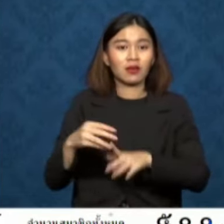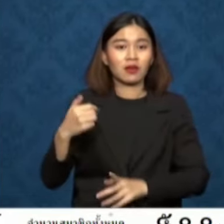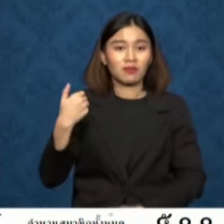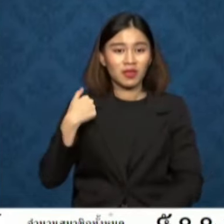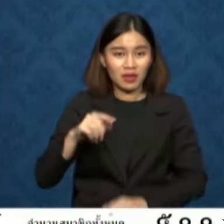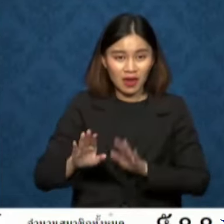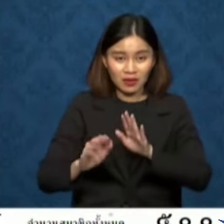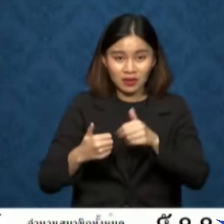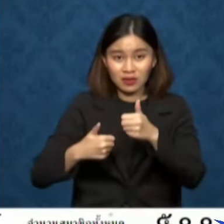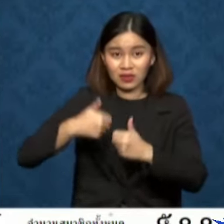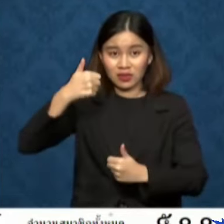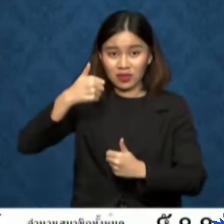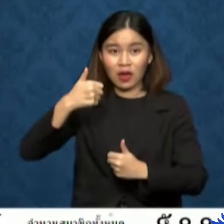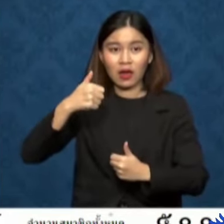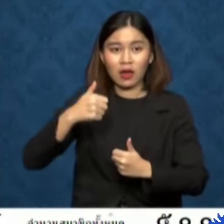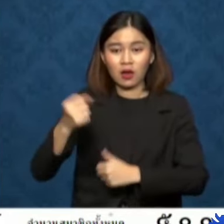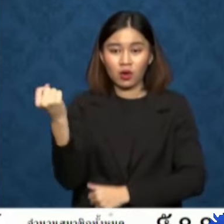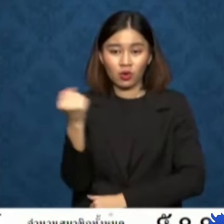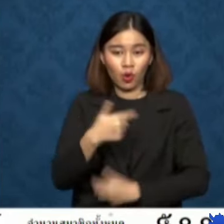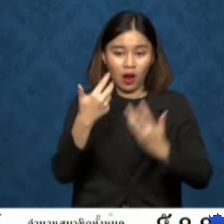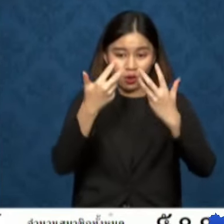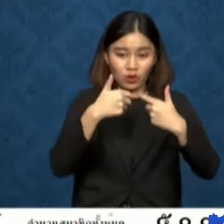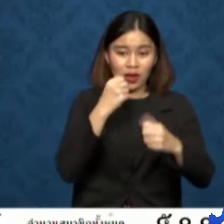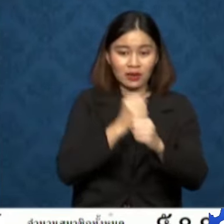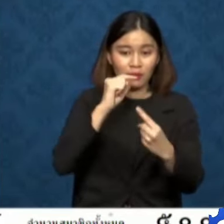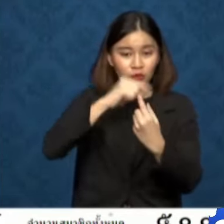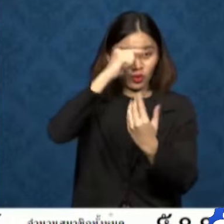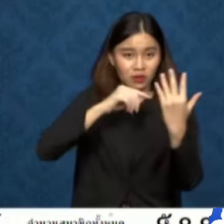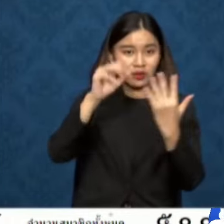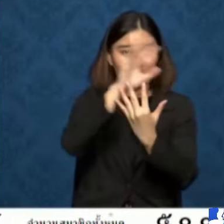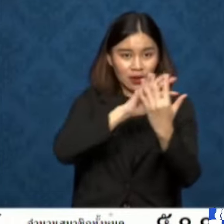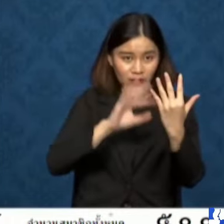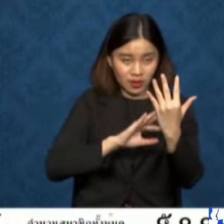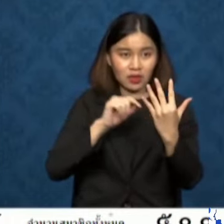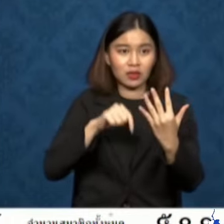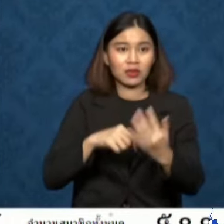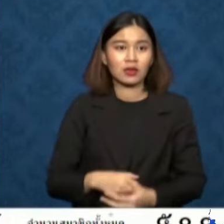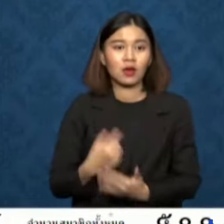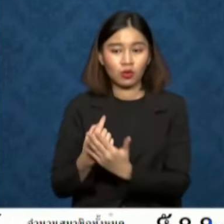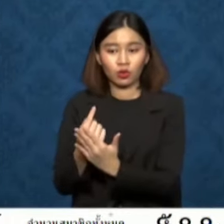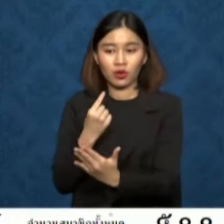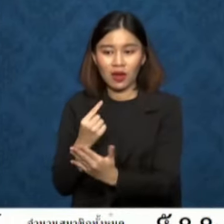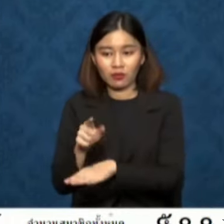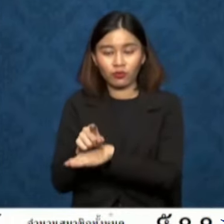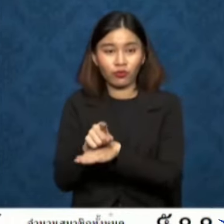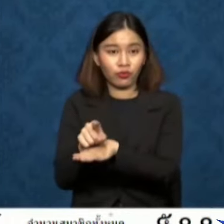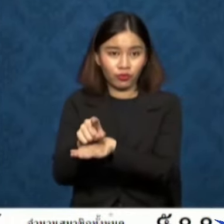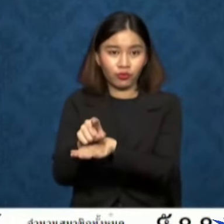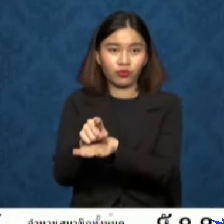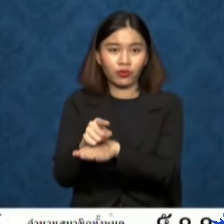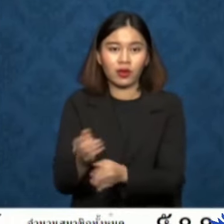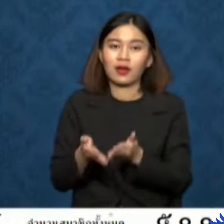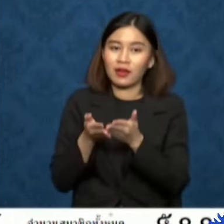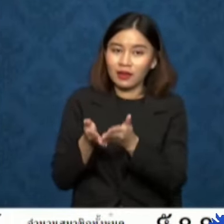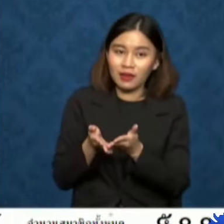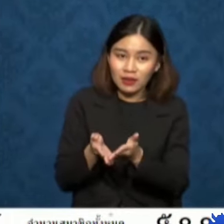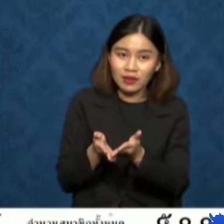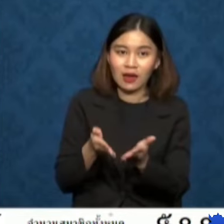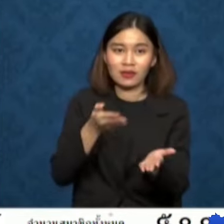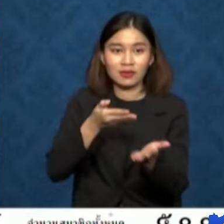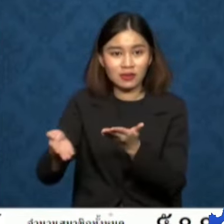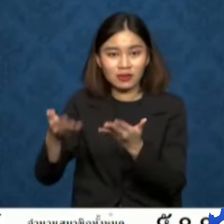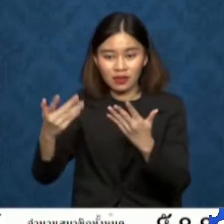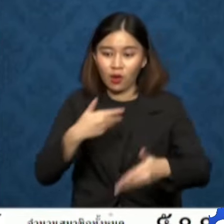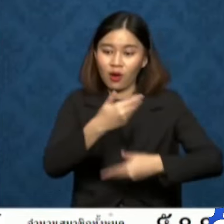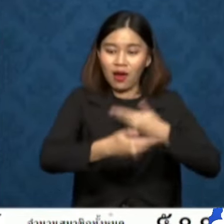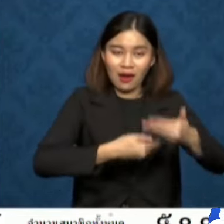ความได้เปรียบมากกว่าโรงงานพผู้ผลิตในประเทศไทยอีกนะครับโบรกเกอร์ที่ซื้อรถถังมาเป็นคันซื้อเรือมาเป็นรำซื้อมาแล้ว